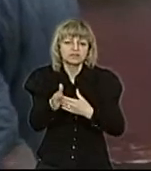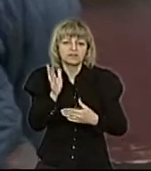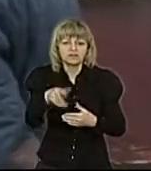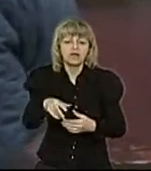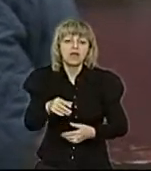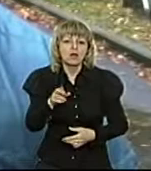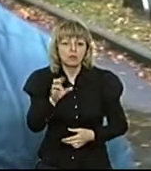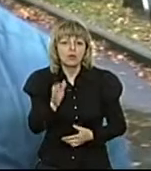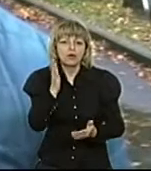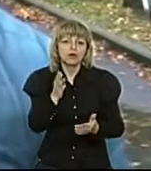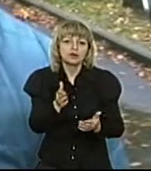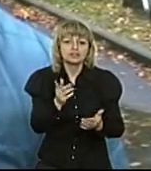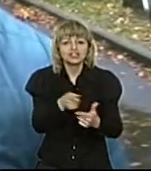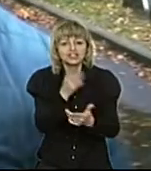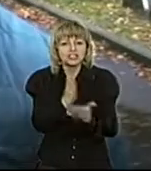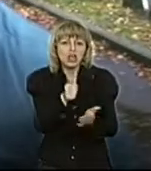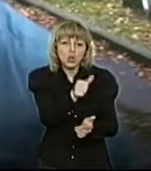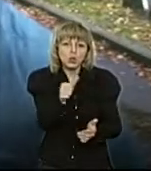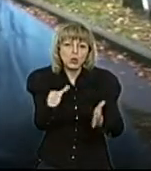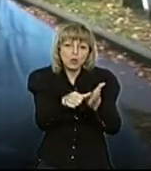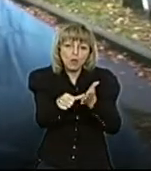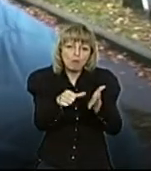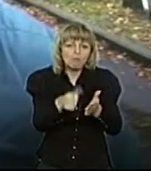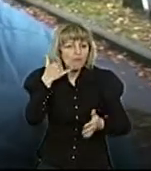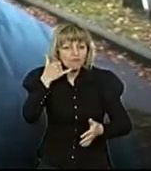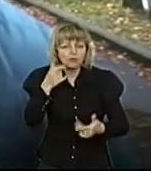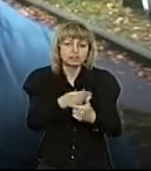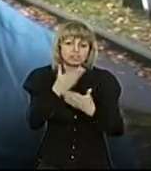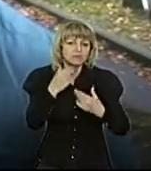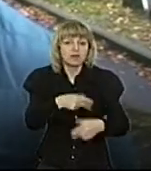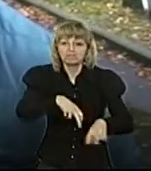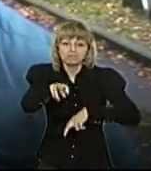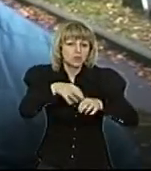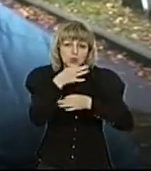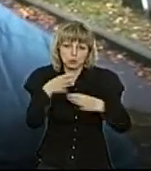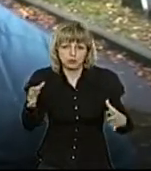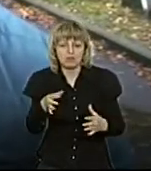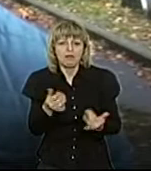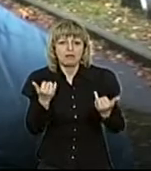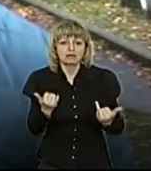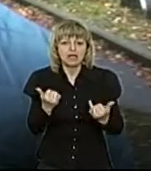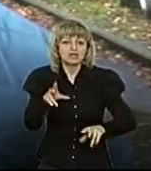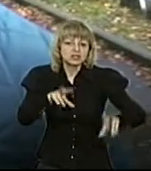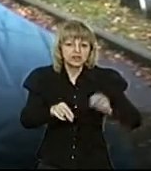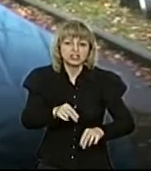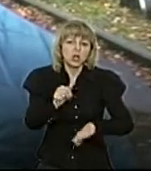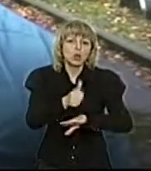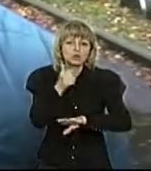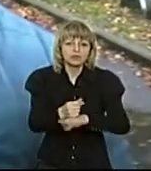під'їзд. Тобто, що є домофон, що немає, заходьте, виходьте, будь ласка, хто хоче. Просто зараз, ну, я рахую, що основна